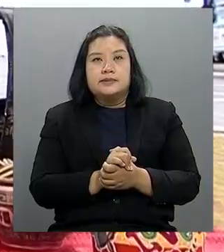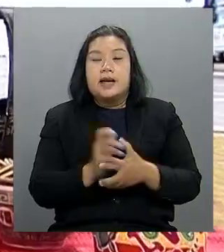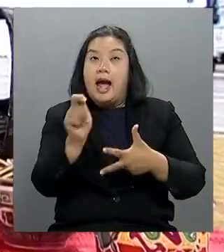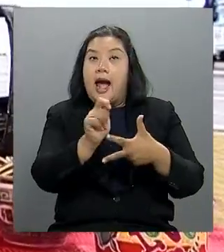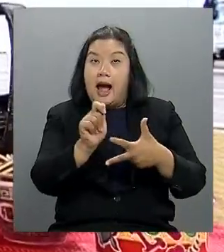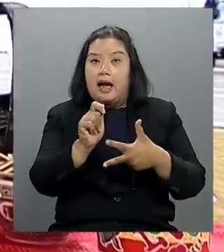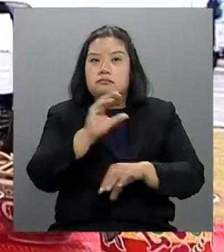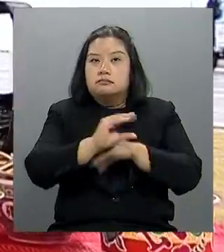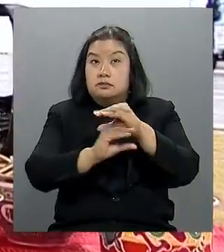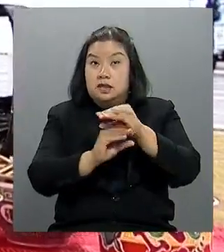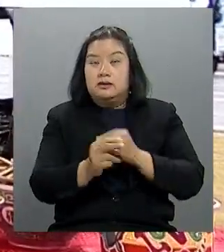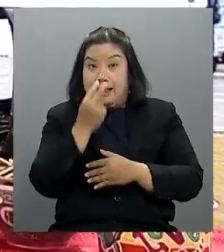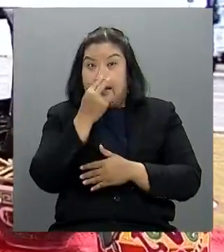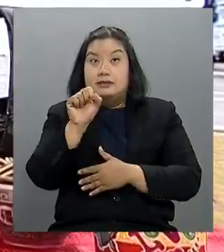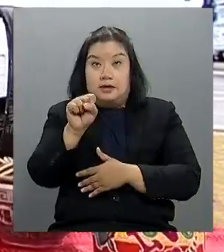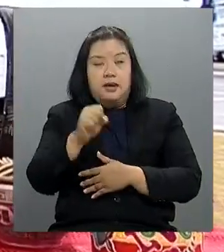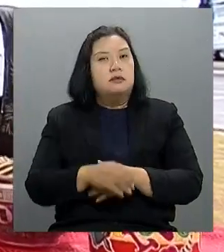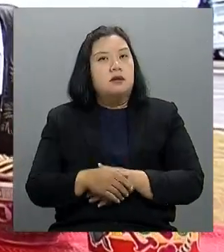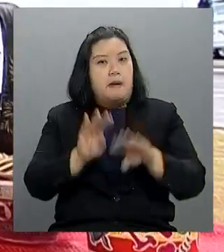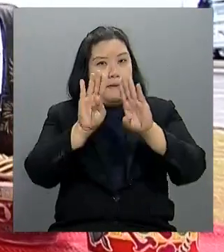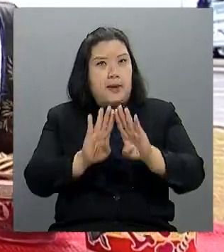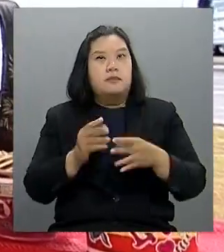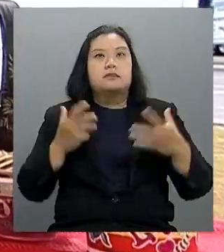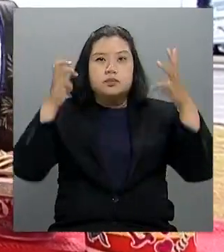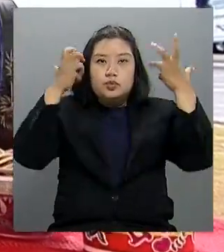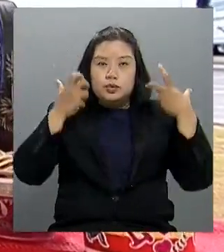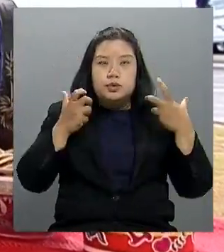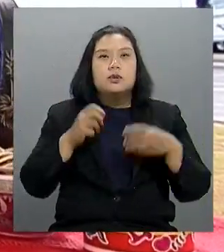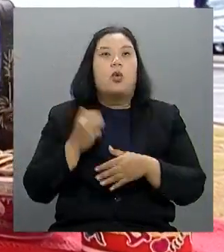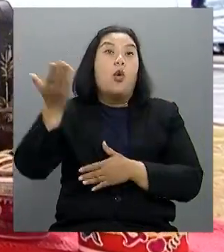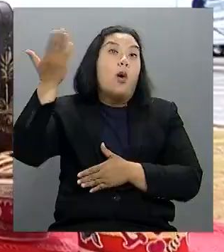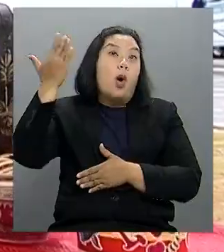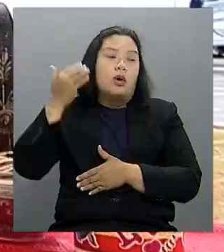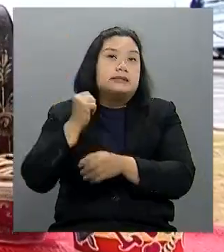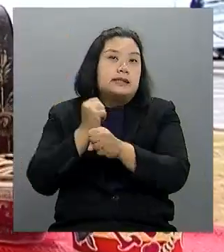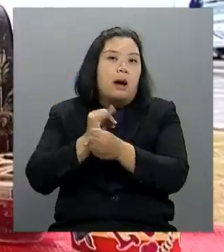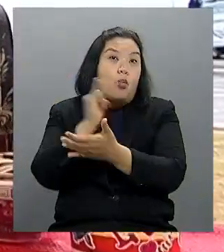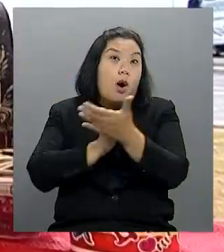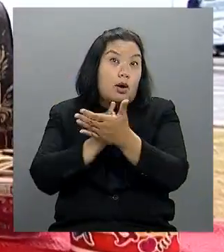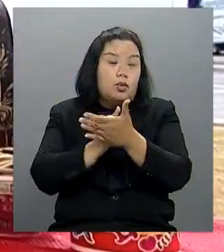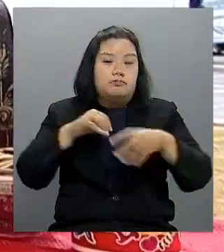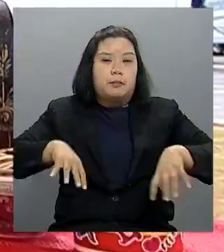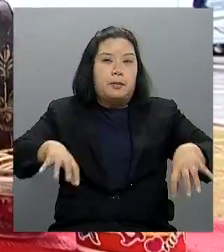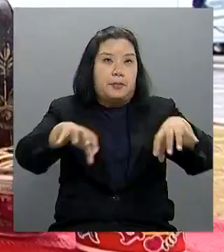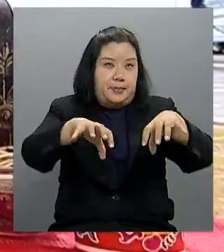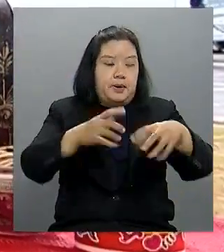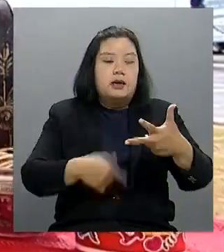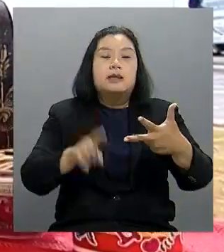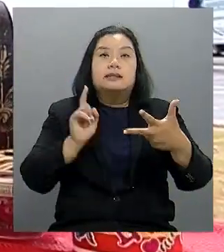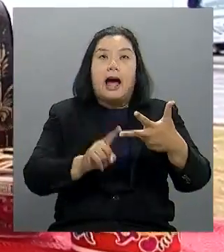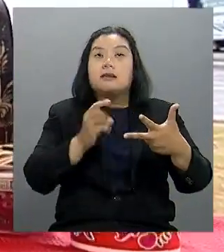คืออาคารสไตล์ชิโนยูโรเปียนนะครับแล้วก็ส่วนอาหารนะครับเ